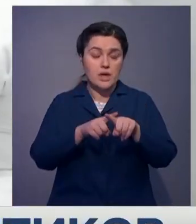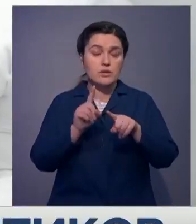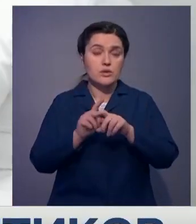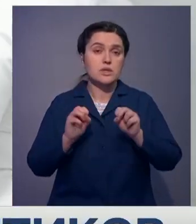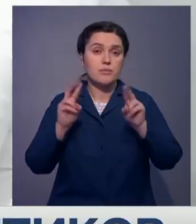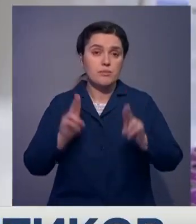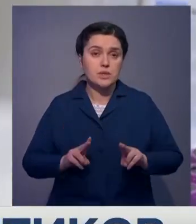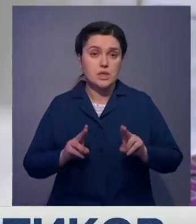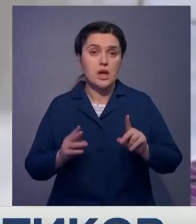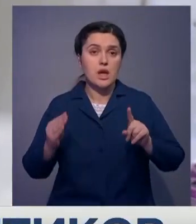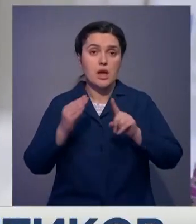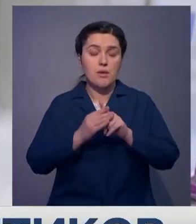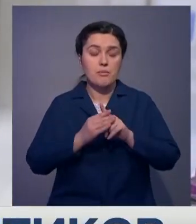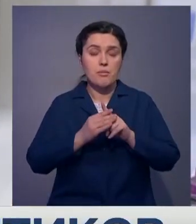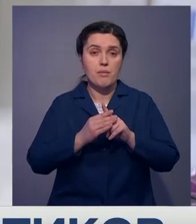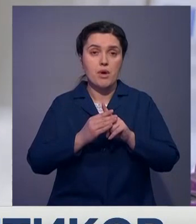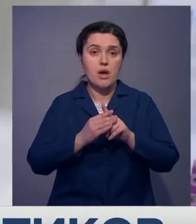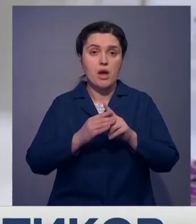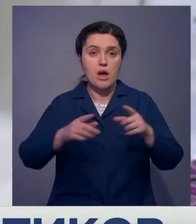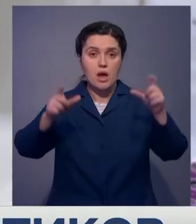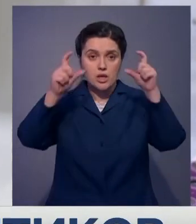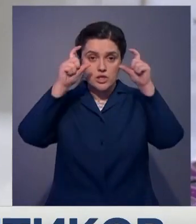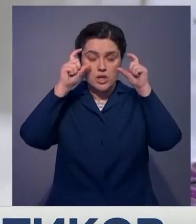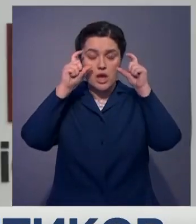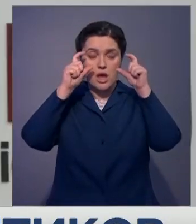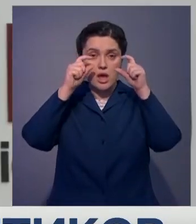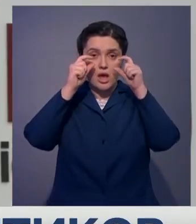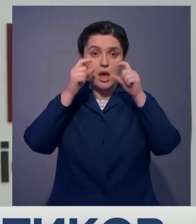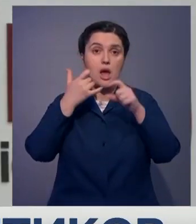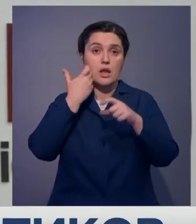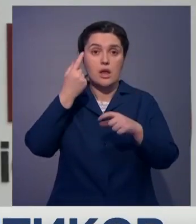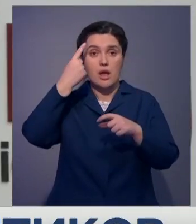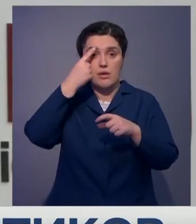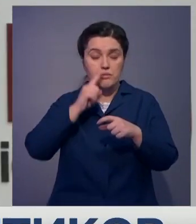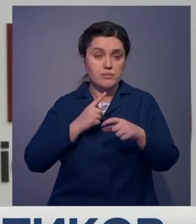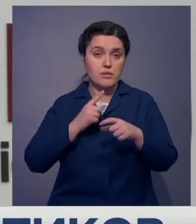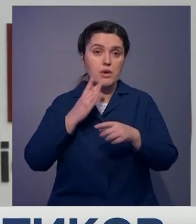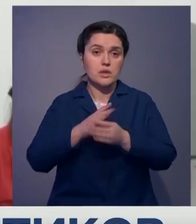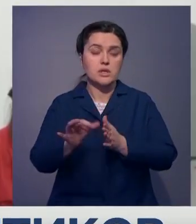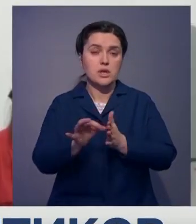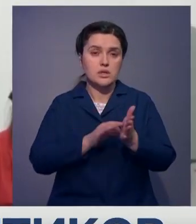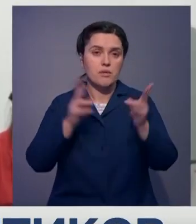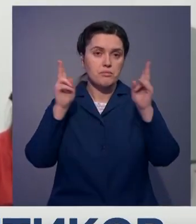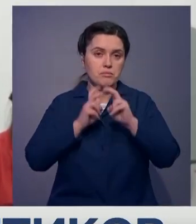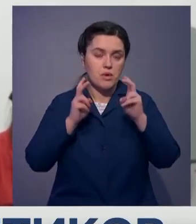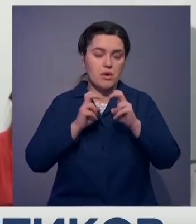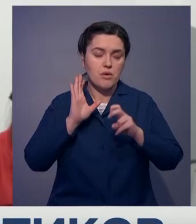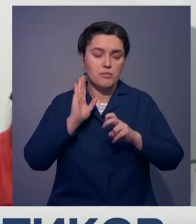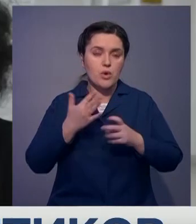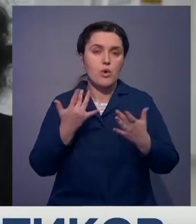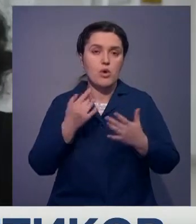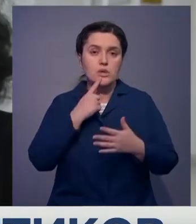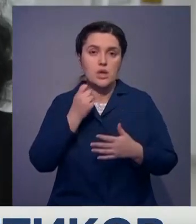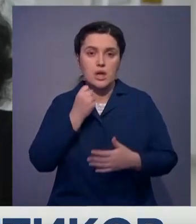механизм крепится на носовые упоры очков. Как только слеза коснется датчика, изобретение тут же проведет полный анализ глюкозы в